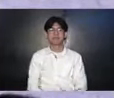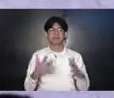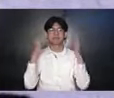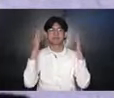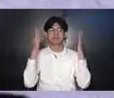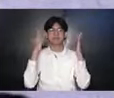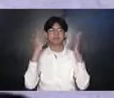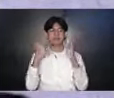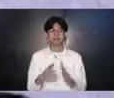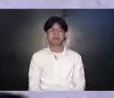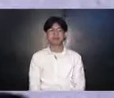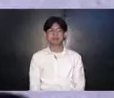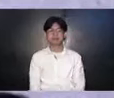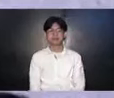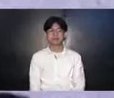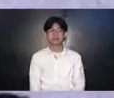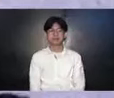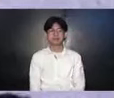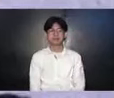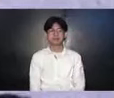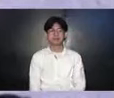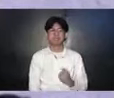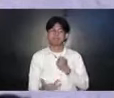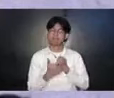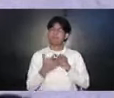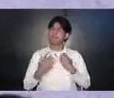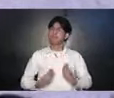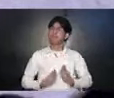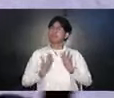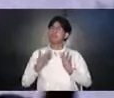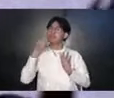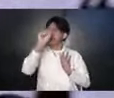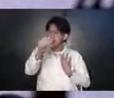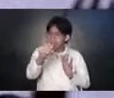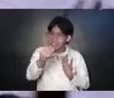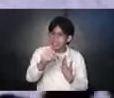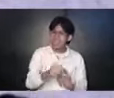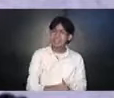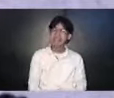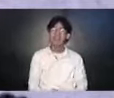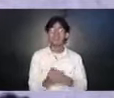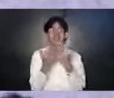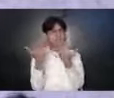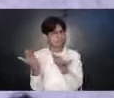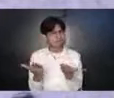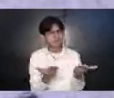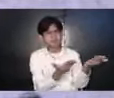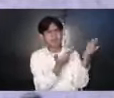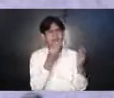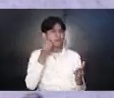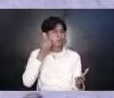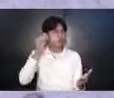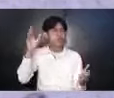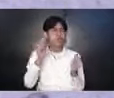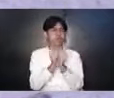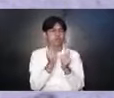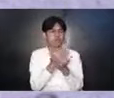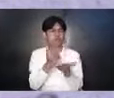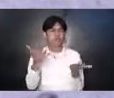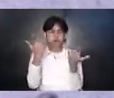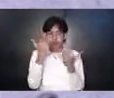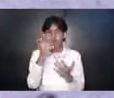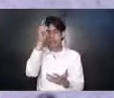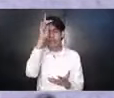name. Are you blessed today? Yeah. Bring it home with you because God loves you